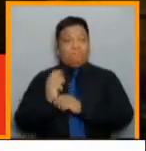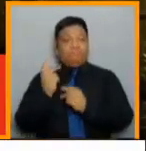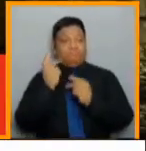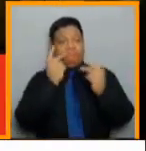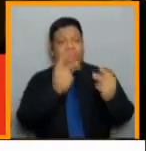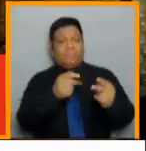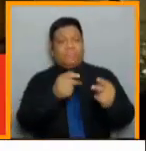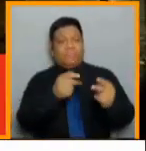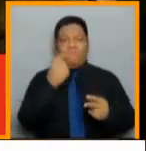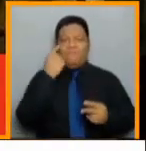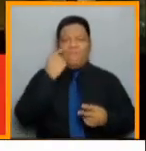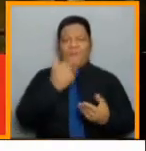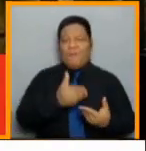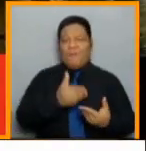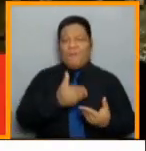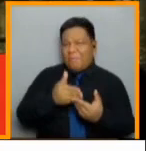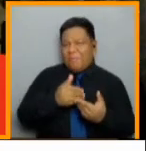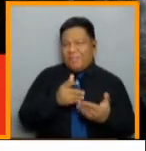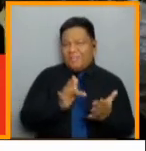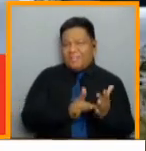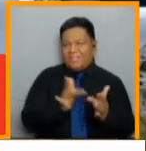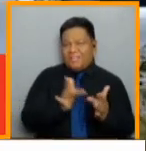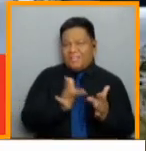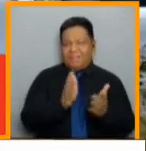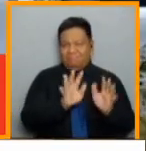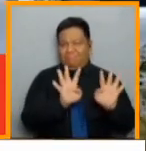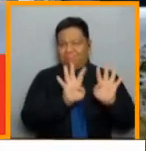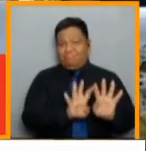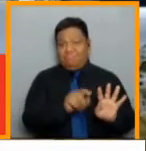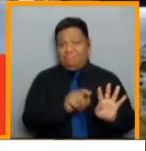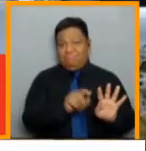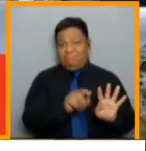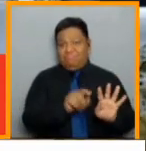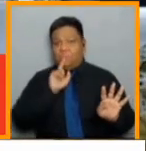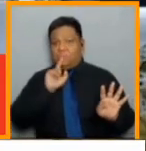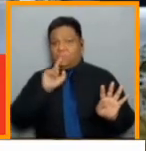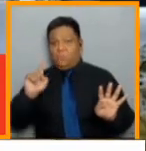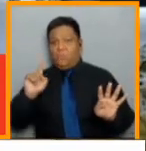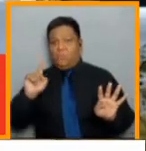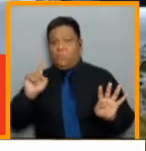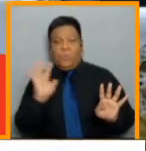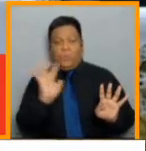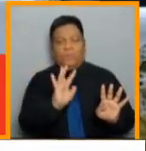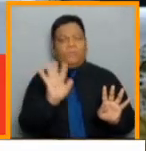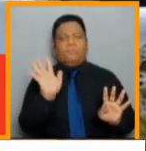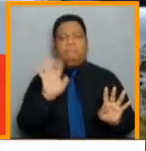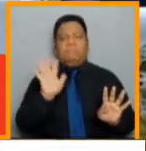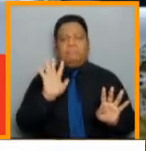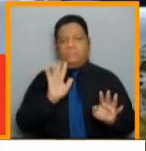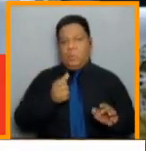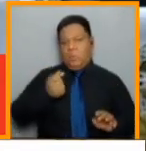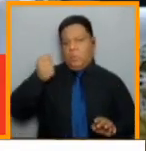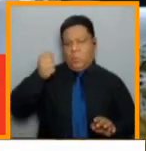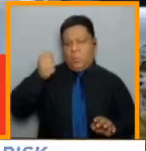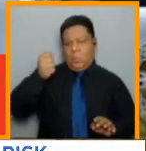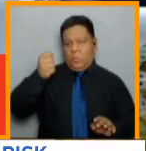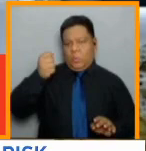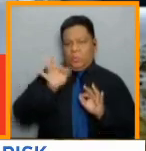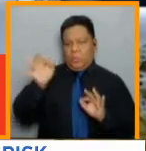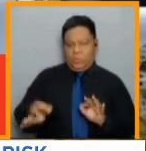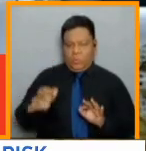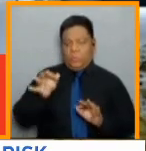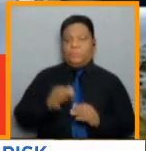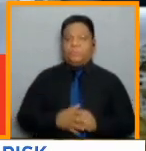ng COVID-19. Karaniwan kasi binabati ng mga deboto ang Santo Papa matapos ang pagbisita niya tuwing bisperas ng bagong taon. Kaya